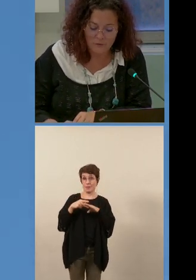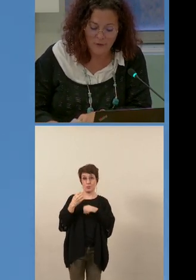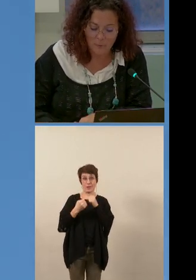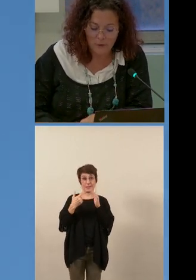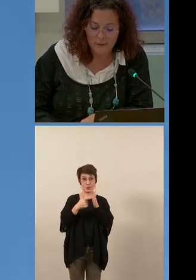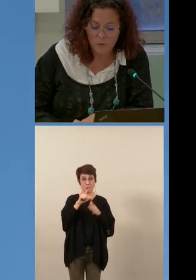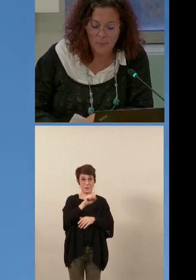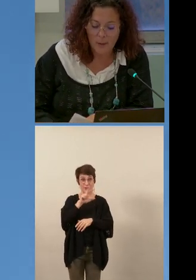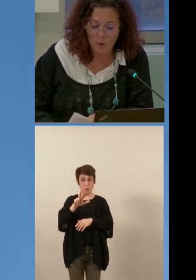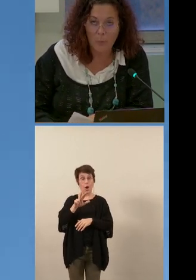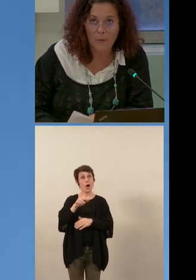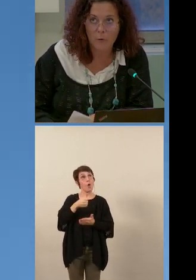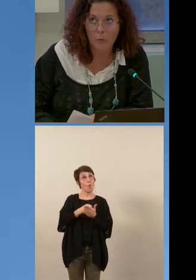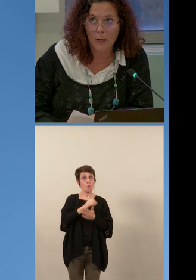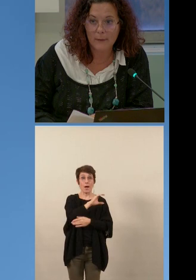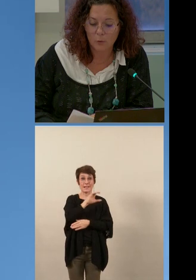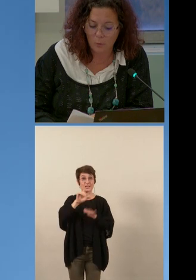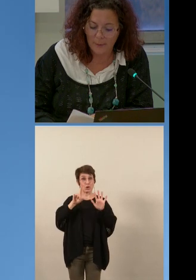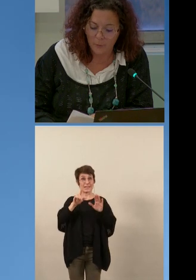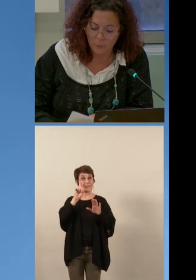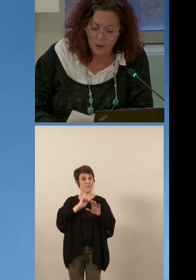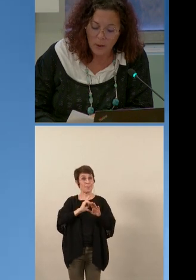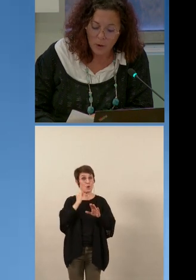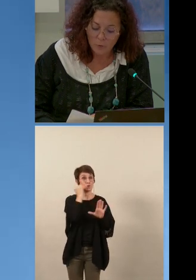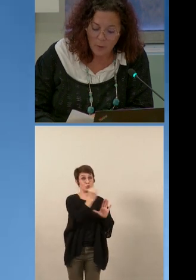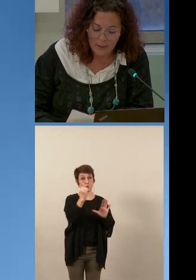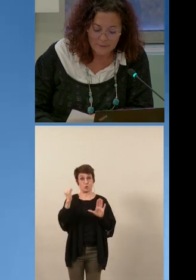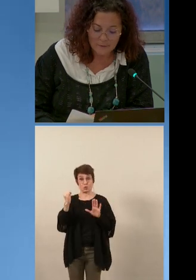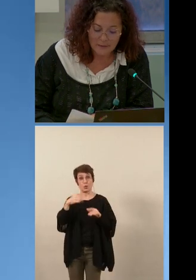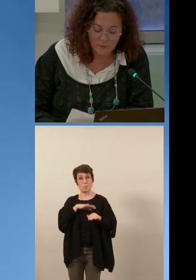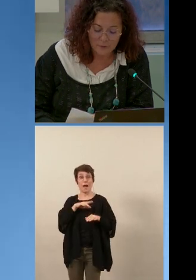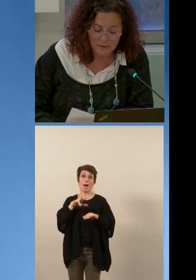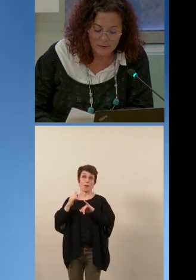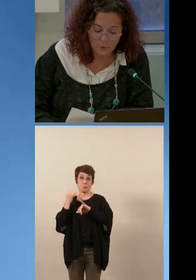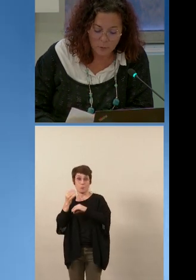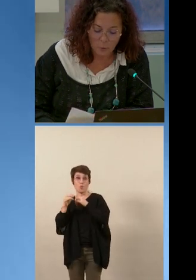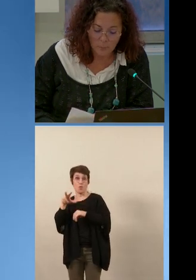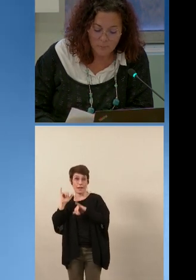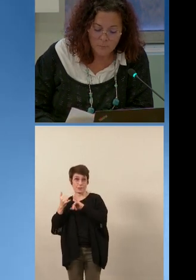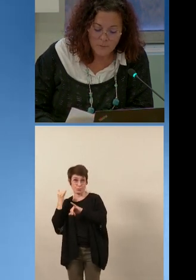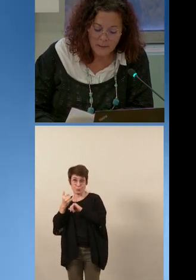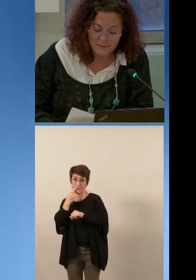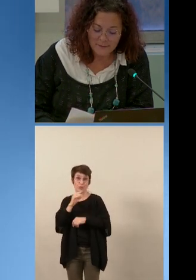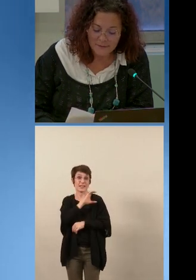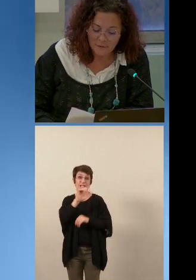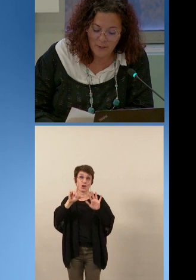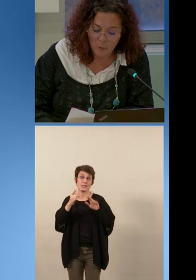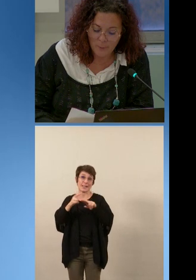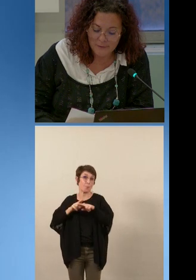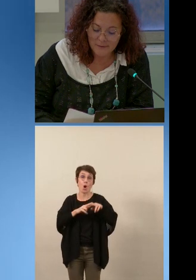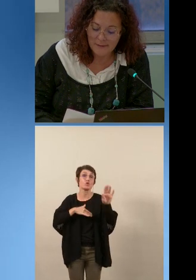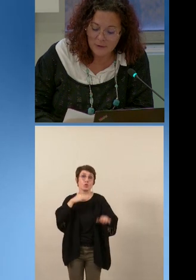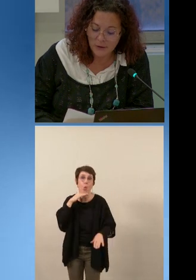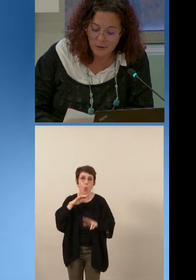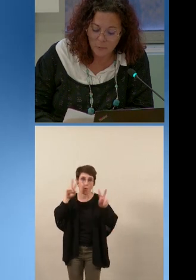107 femmes ont été tué par leurs compagnons ou excagnons soit 107 féminicides de trop ces 107 femmes